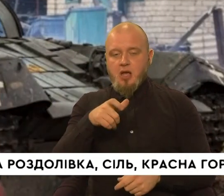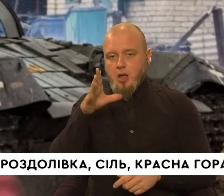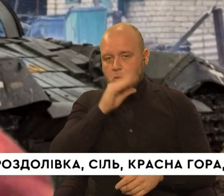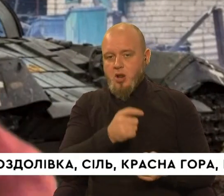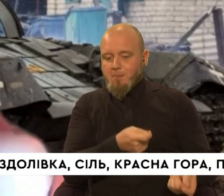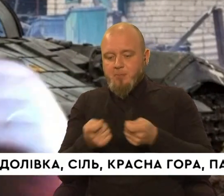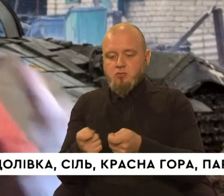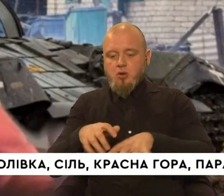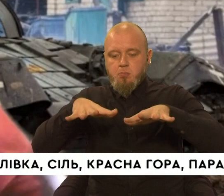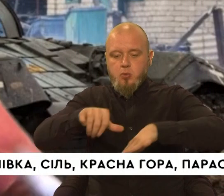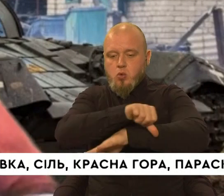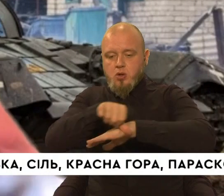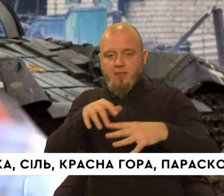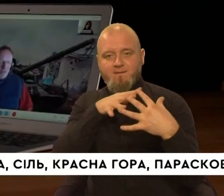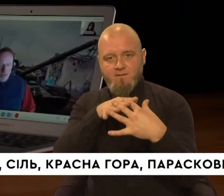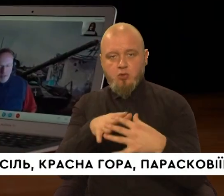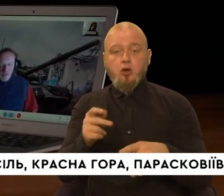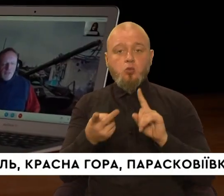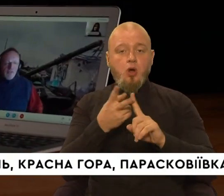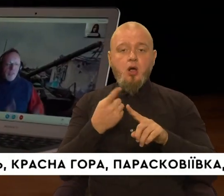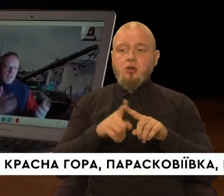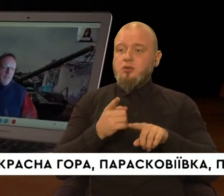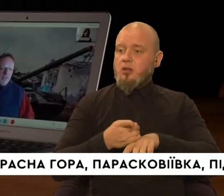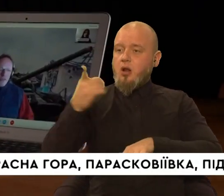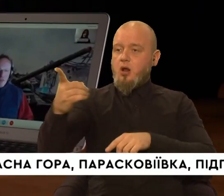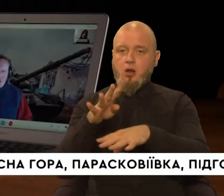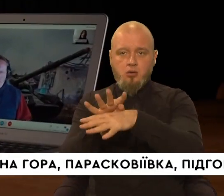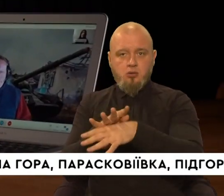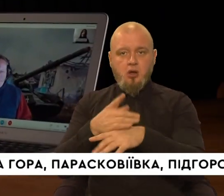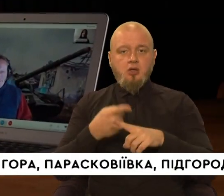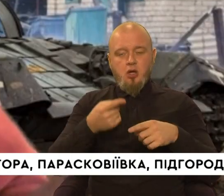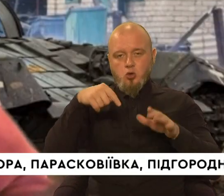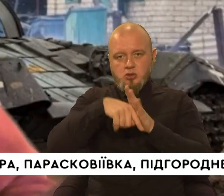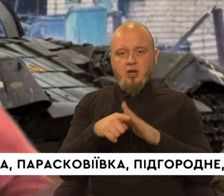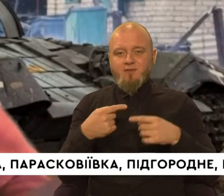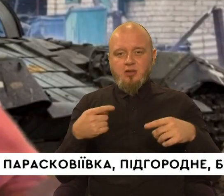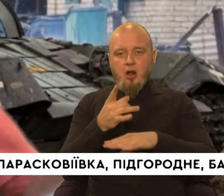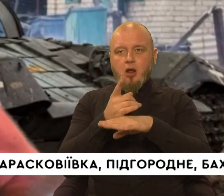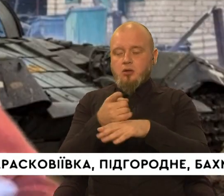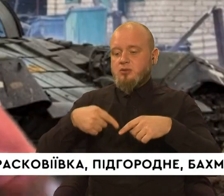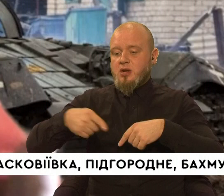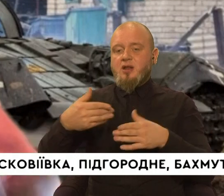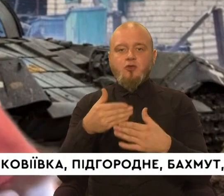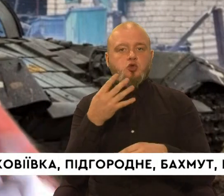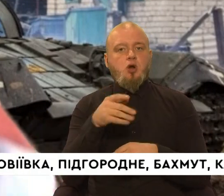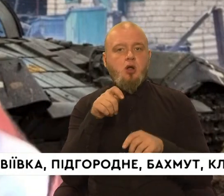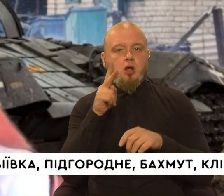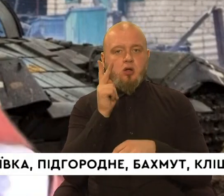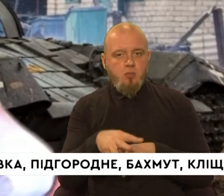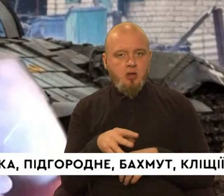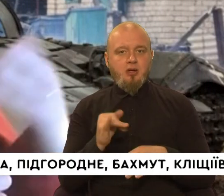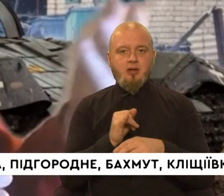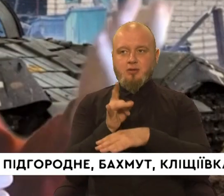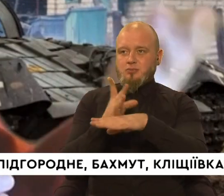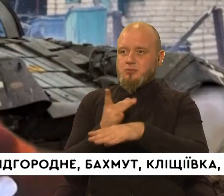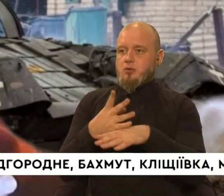пересувати їх по лінії фронту. І друге – це далекобійна артилерія. Це означає види артилерії з дальністю від 40 кілометрів та реактивну